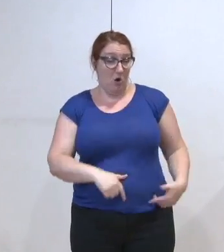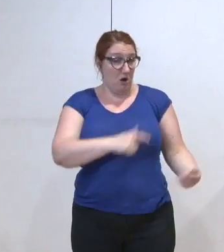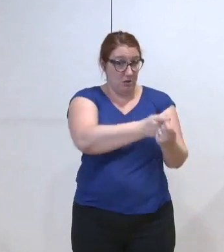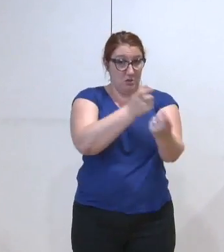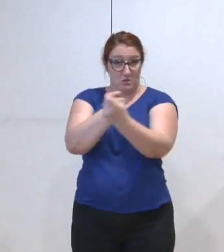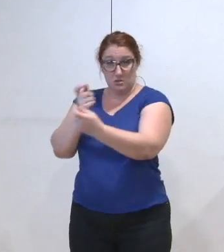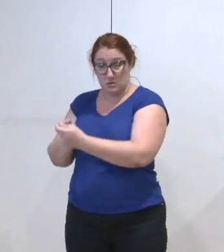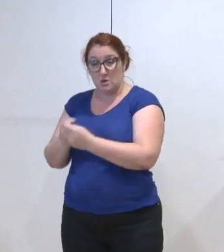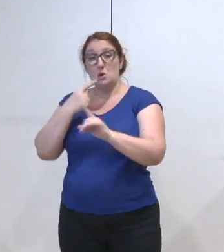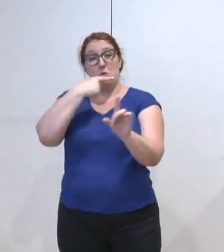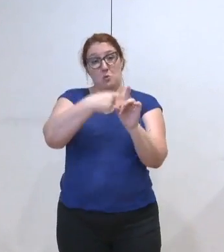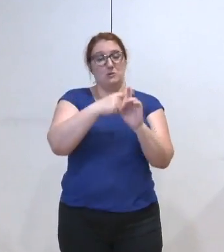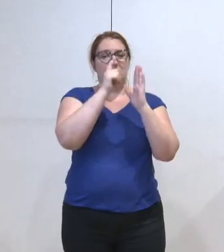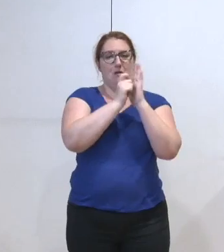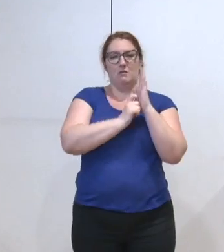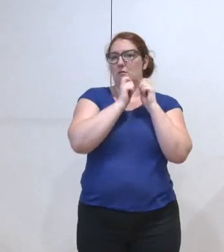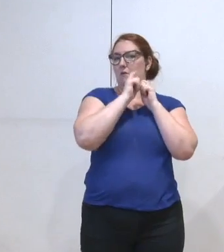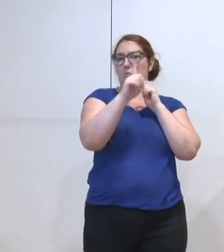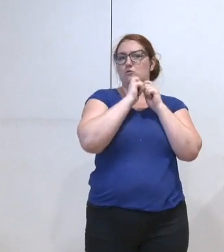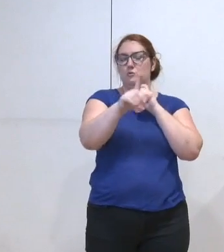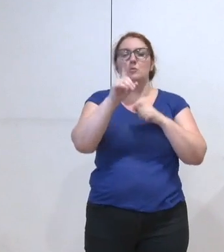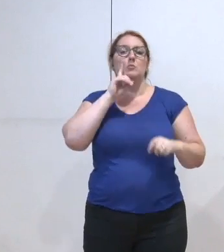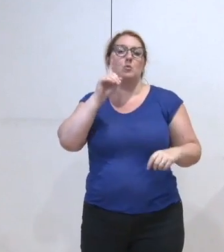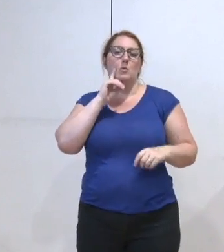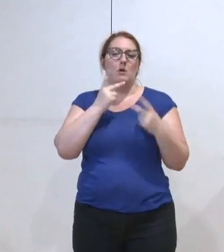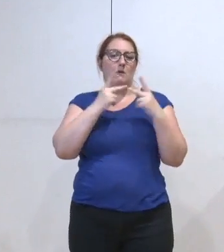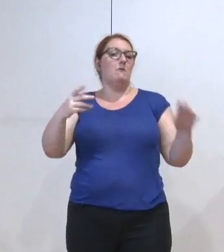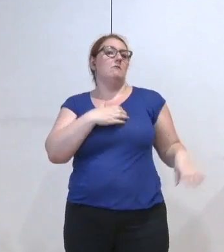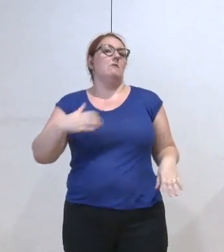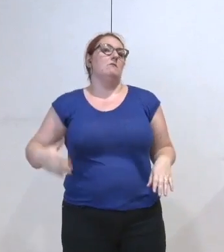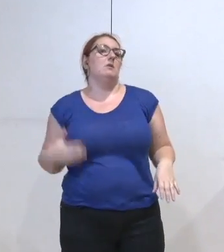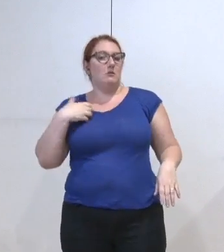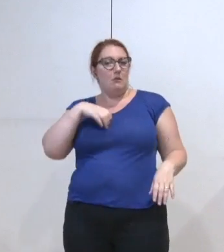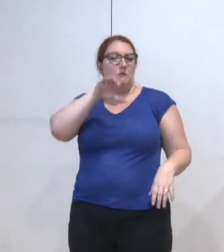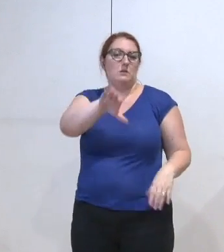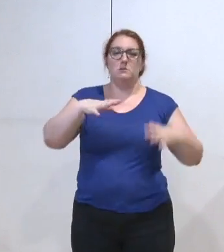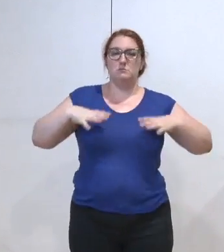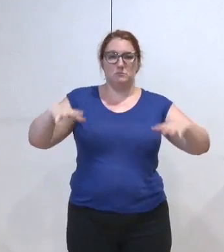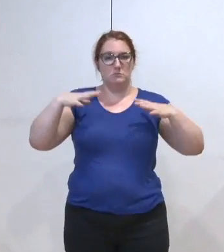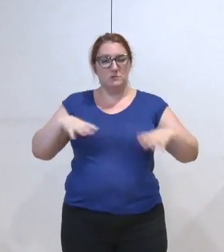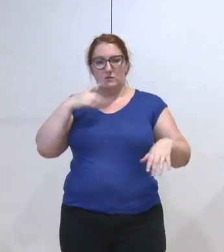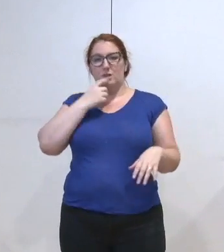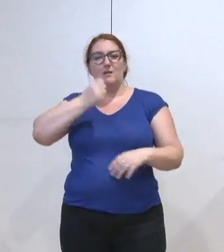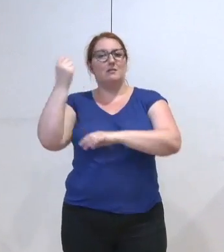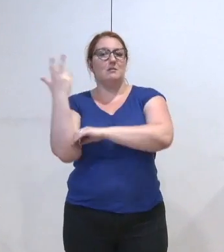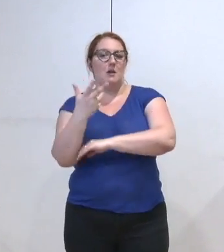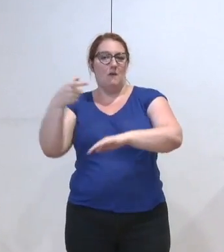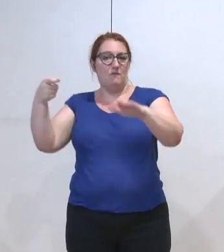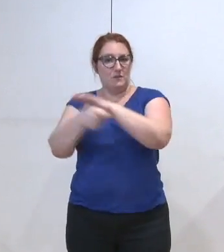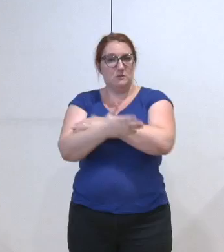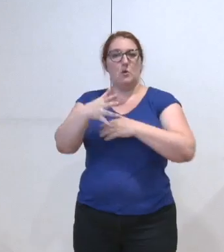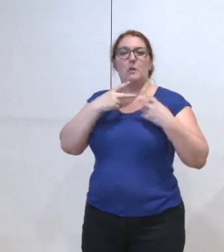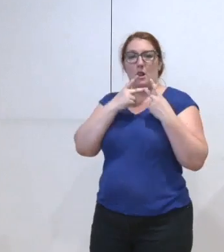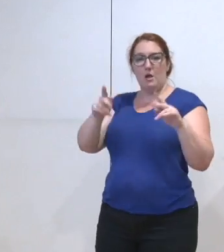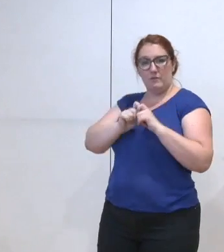calendrier de remboursement puisque la ville n'investit pas c'est un tiers financement mais la ville remboursera la SPL